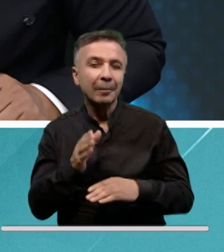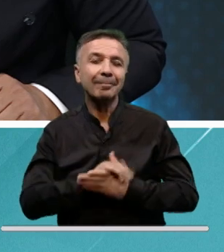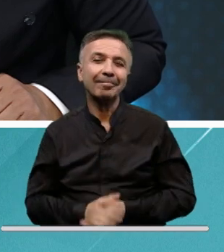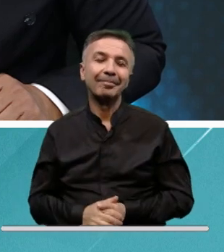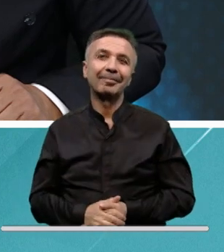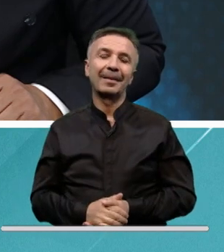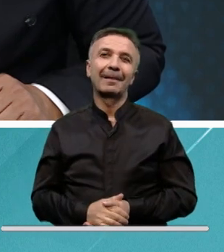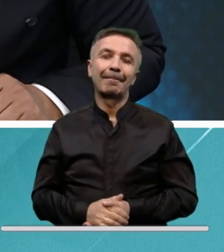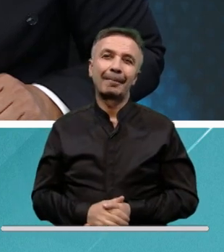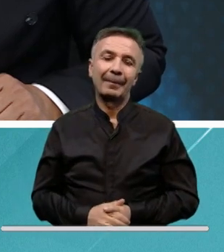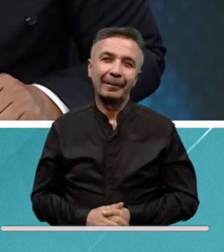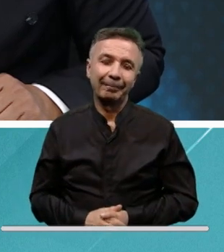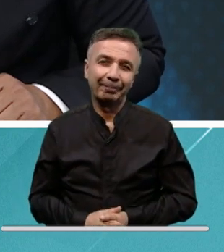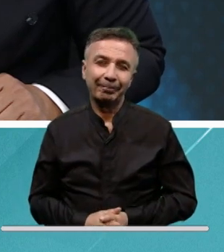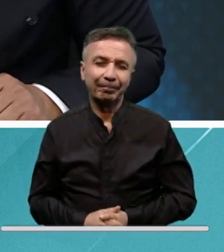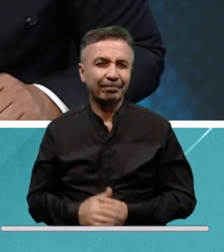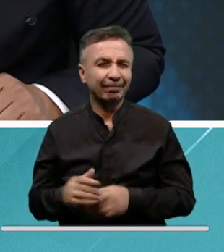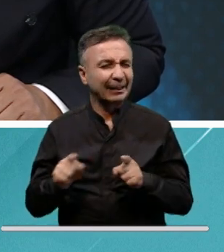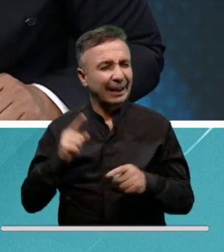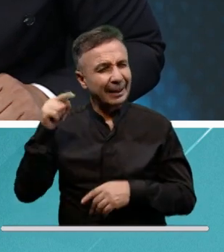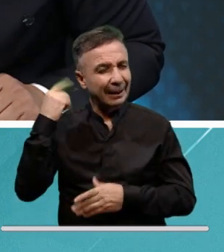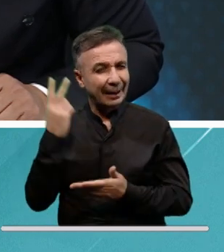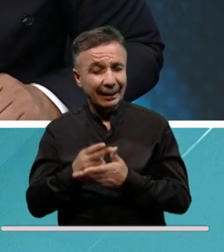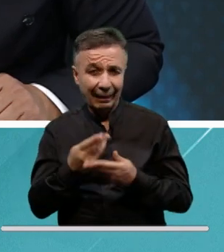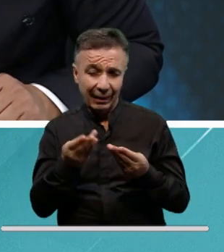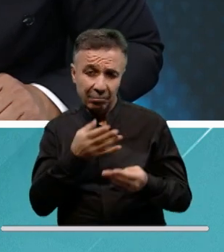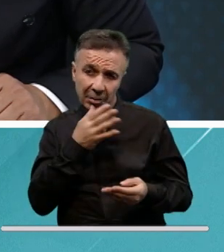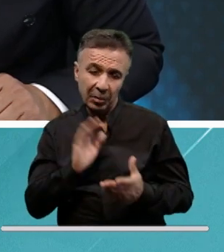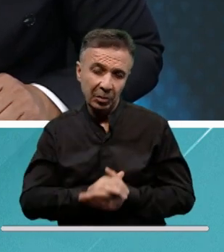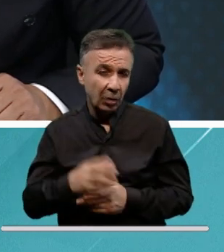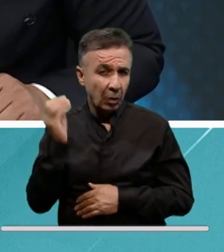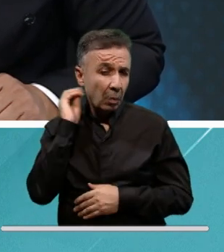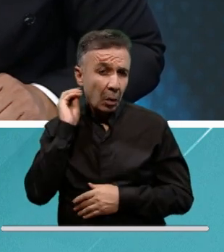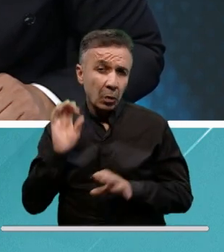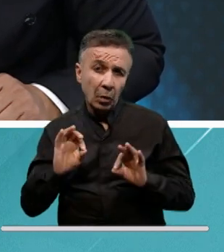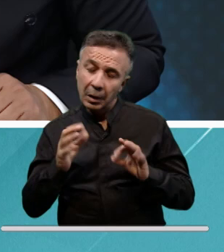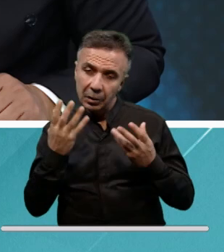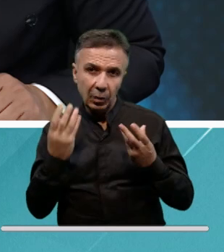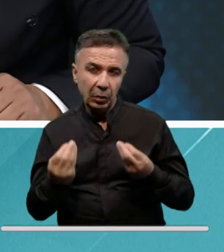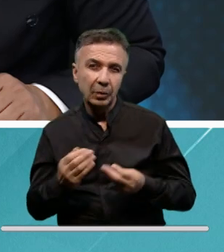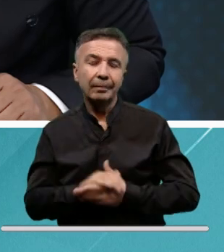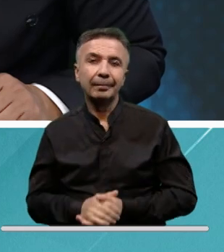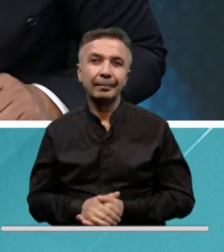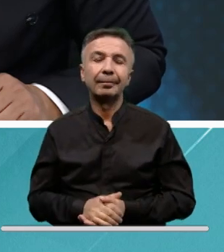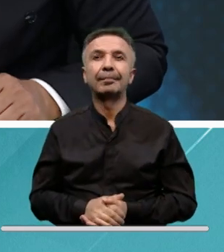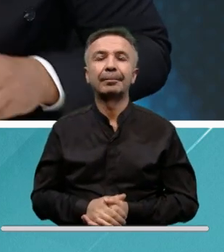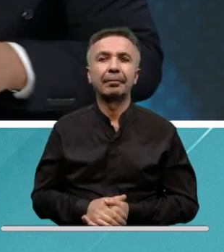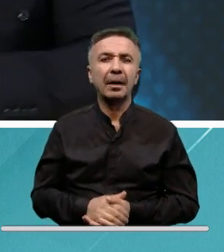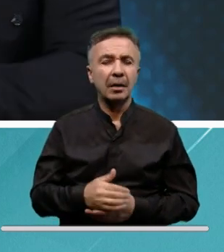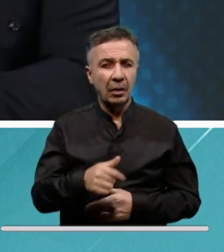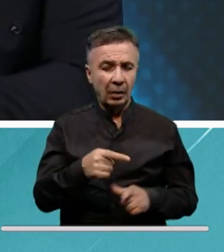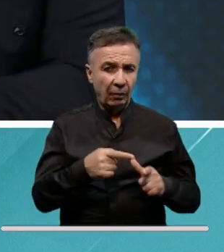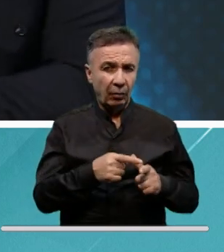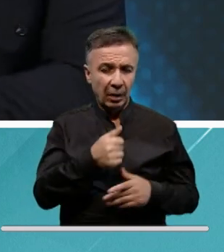şimdi bunu hangi niyetle verdikleri bilmiyoruz Çünkü işte e borç nasıl olur Ben sizden Furkan Bey bana şu kadar borç verir